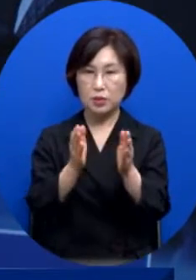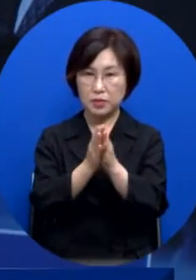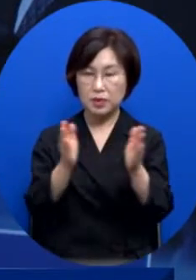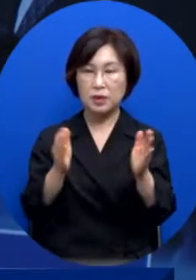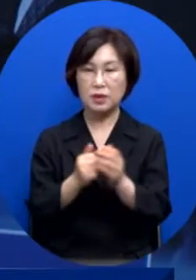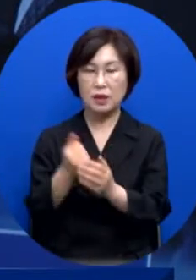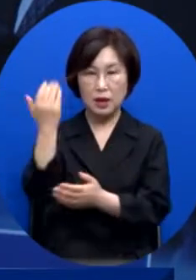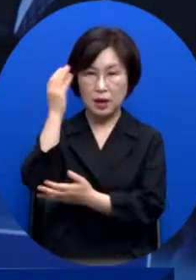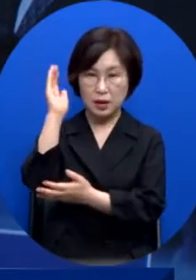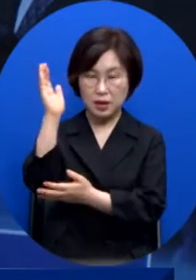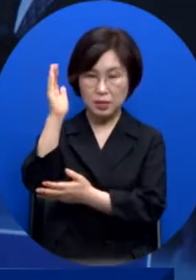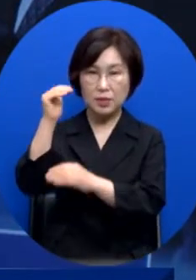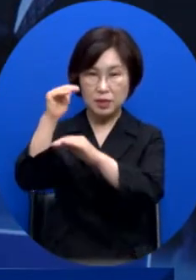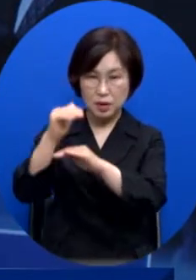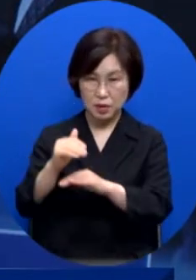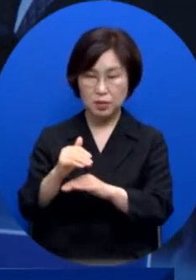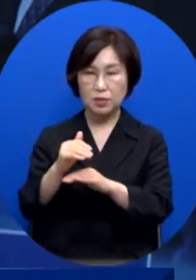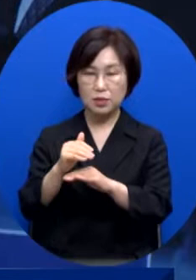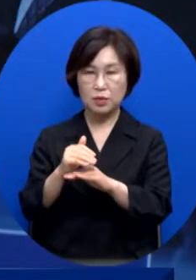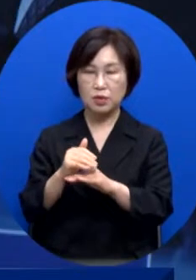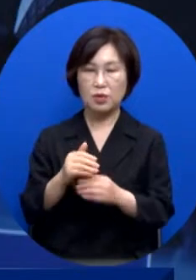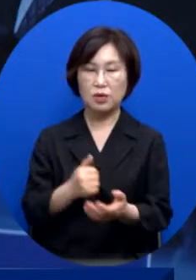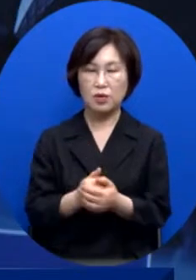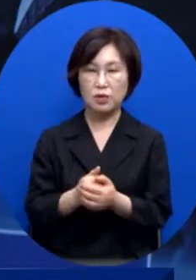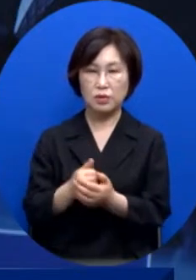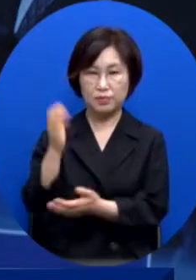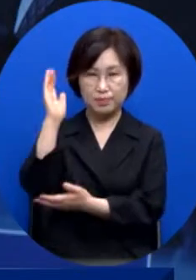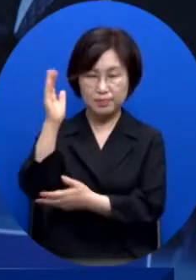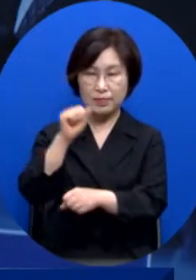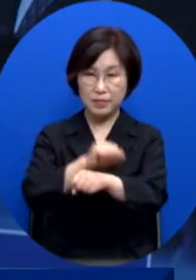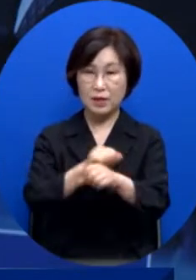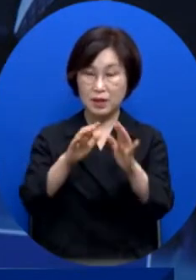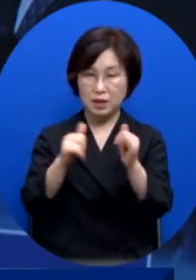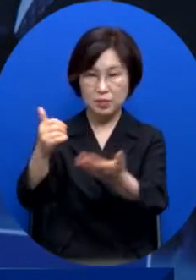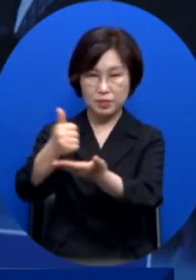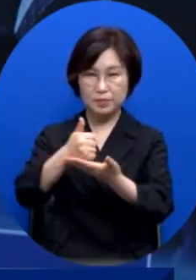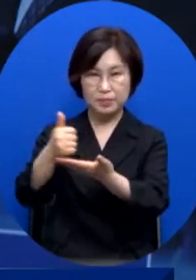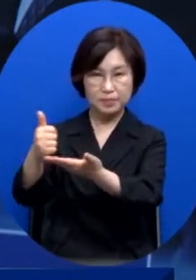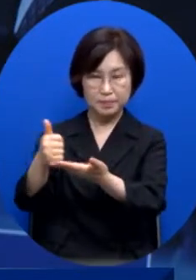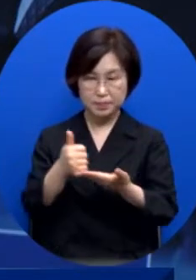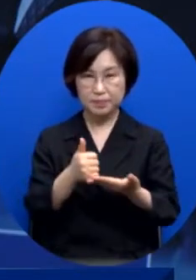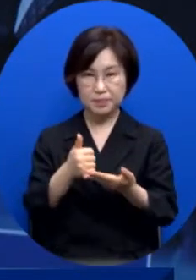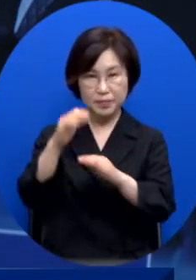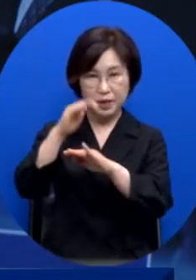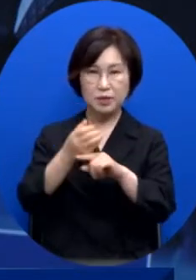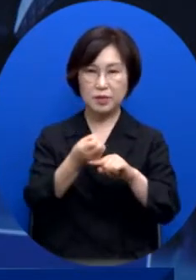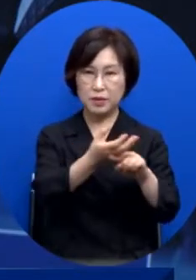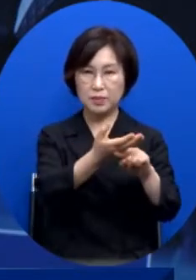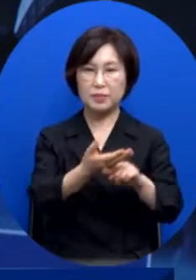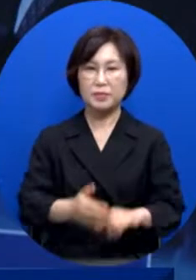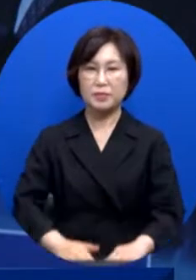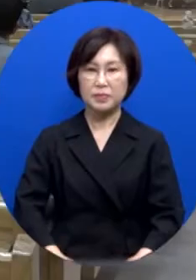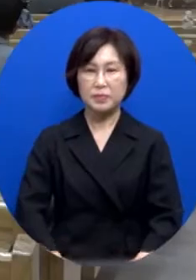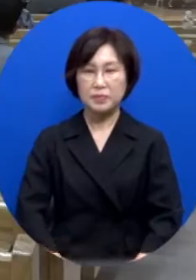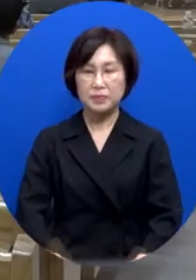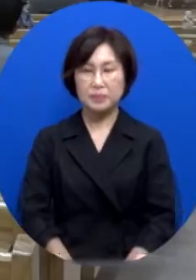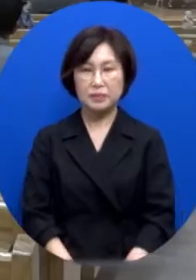프리츠 아카데미 현장 인데요 국내 저명한 설교자들이 나섰습니다 박준기 자 다녀왔습니다